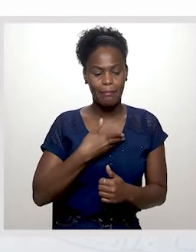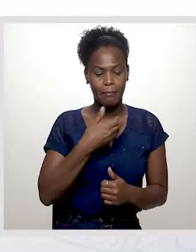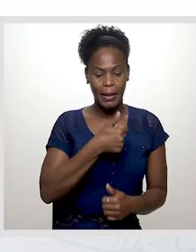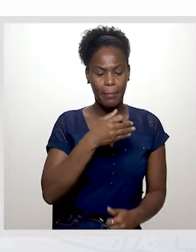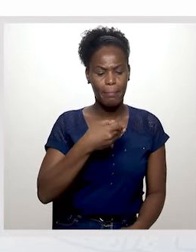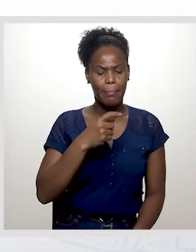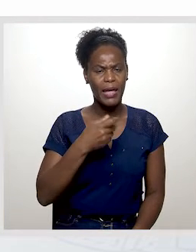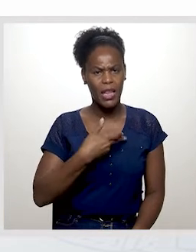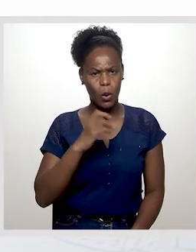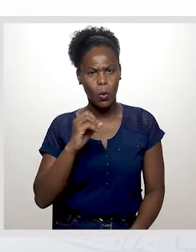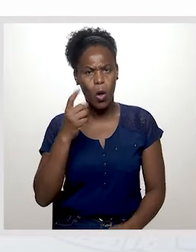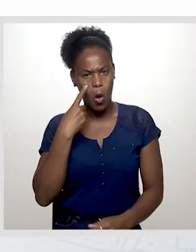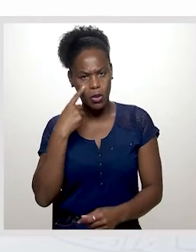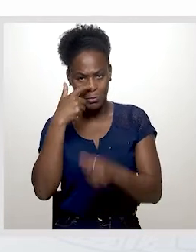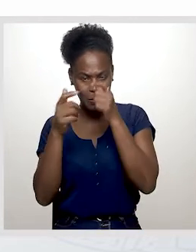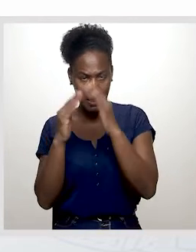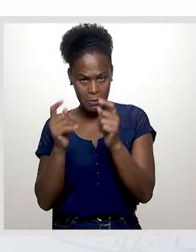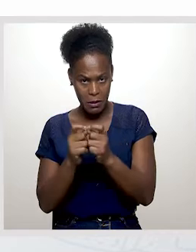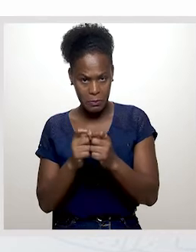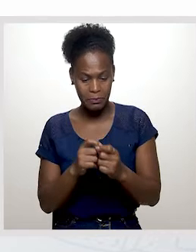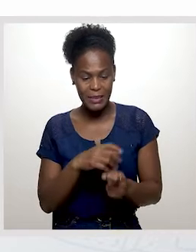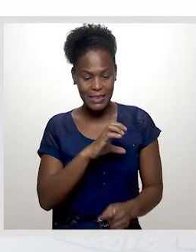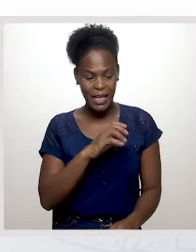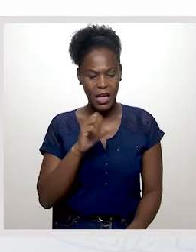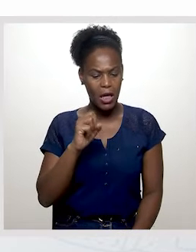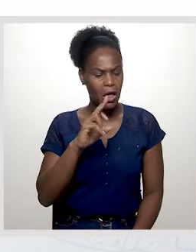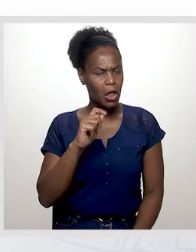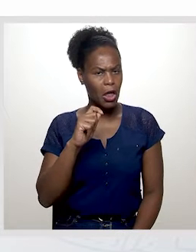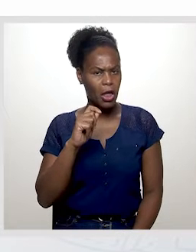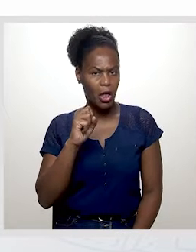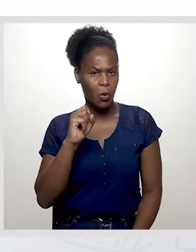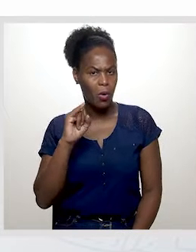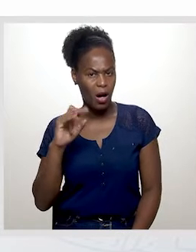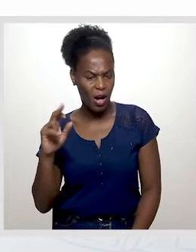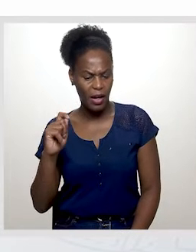voisins. C. Grégoire et Miguel ne se téléphonent pas.